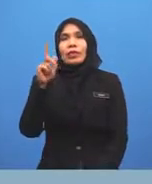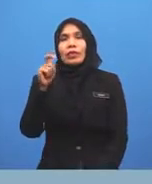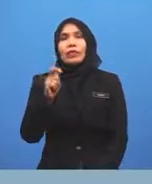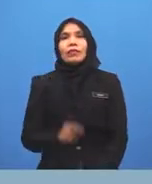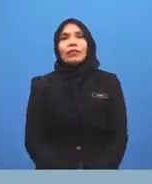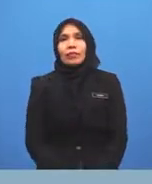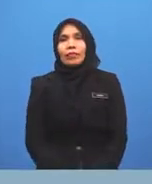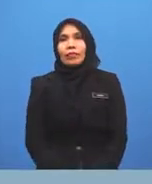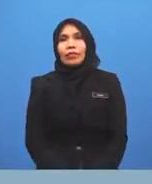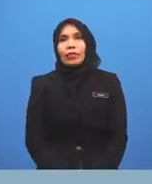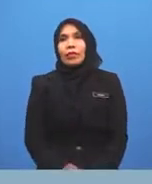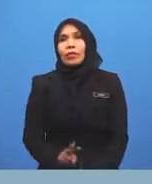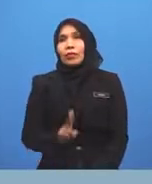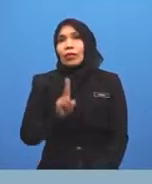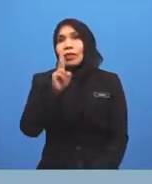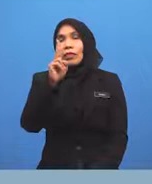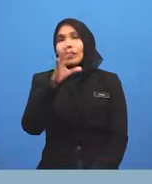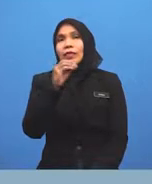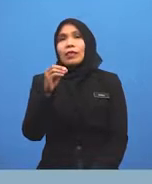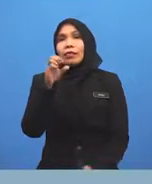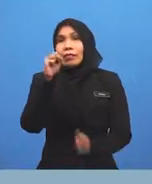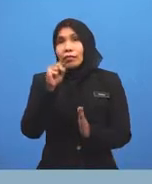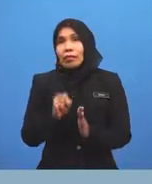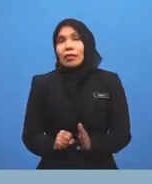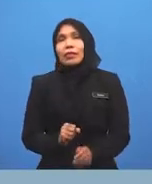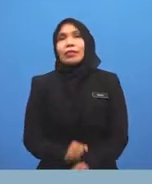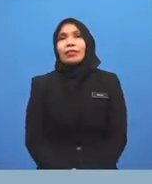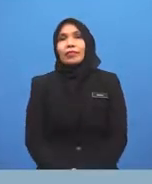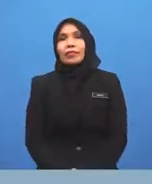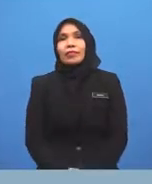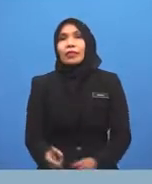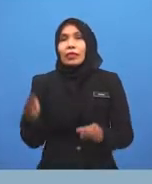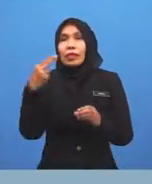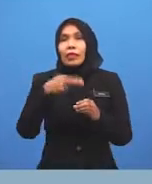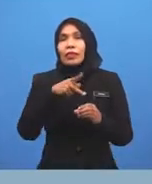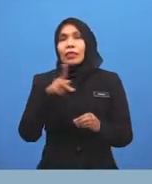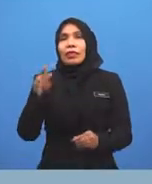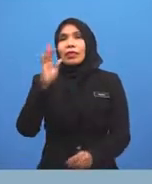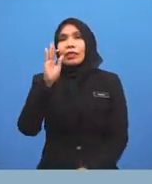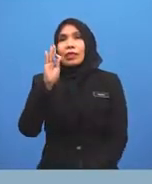berkutub selatan. Magnet-magnet ini menghasilkan flux magnet.